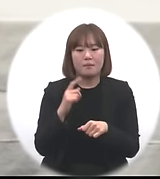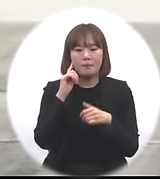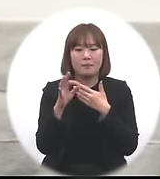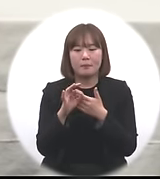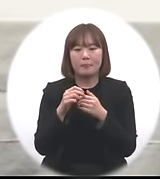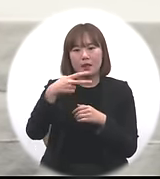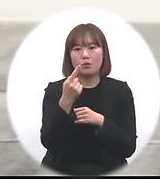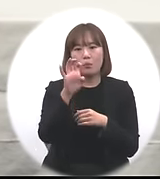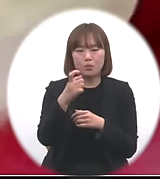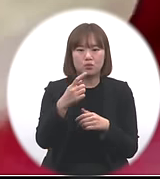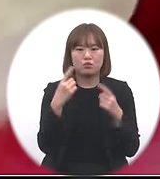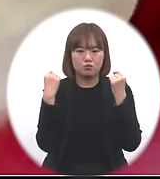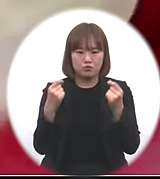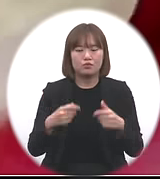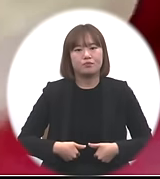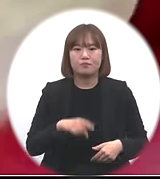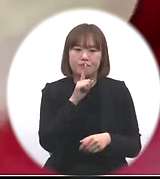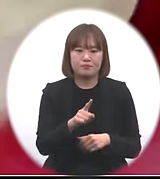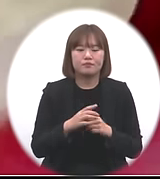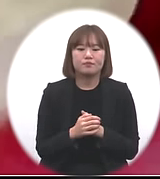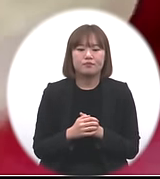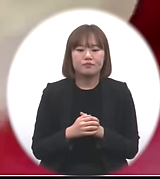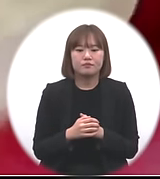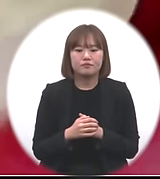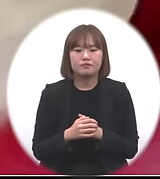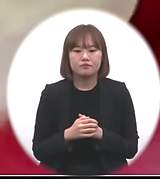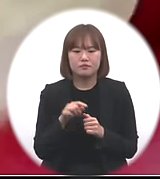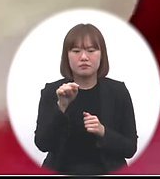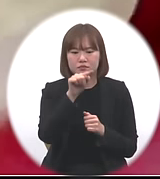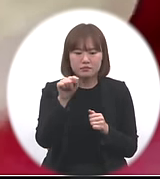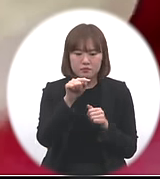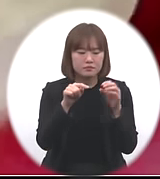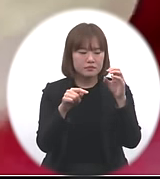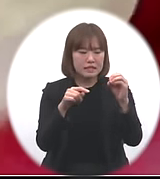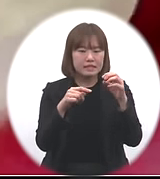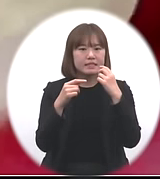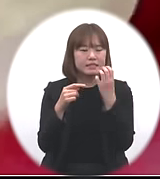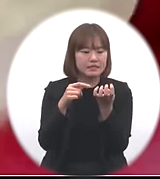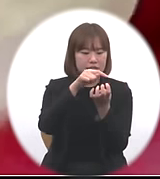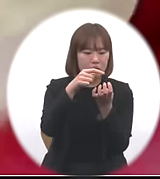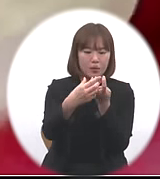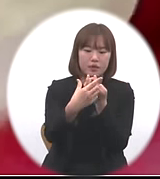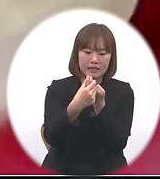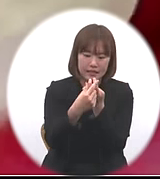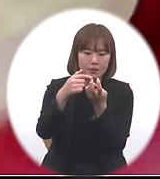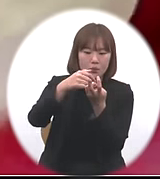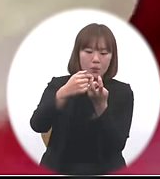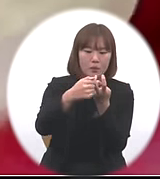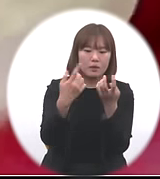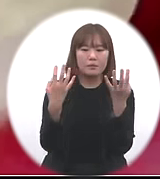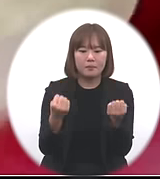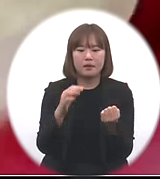도포도 꾸준히 받으셔야 되는 거죠. 애들 이빨 썩는 또 다른 데는 저기입니다. 이와 이가 다 있는 부분이 썩는 거죠. 그걸 보통